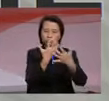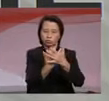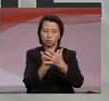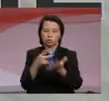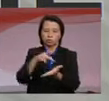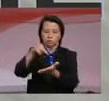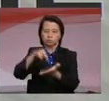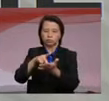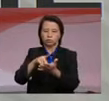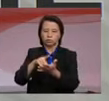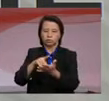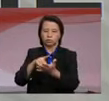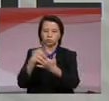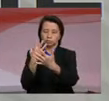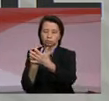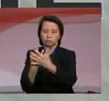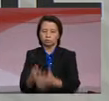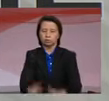pusat kuarantin.